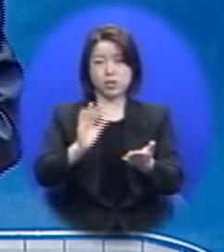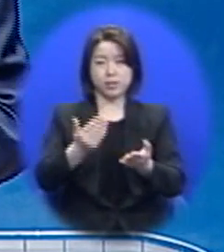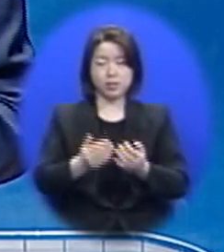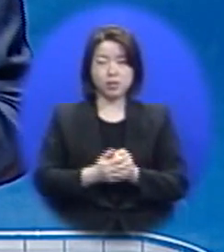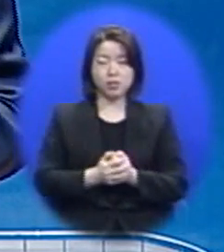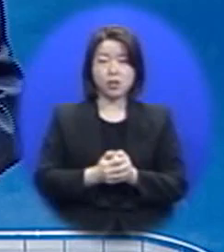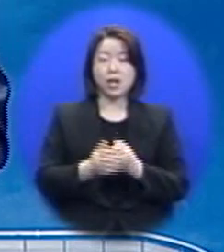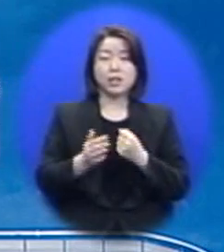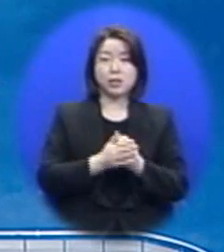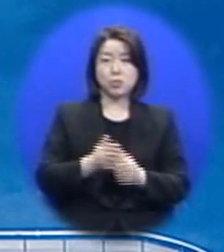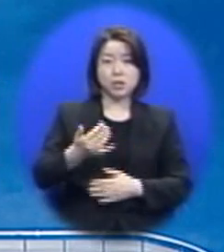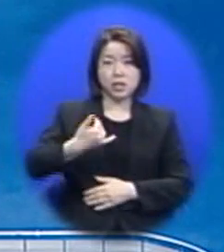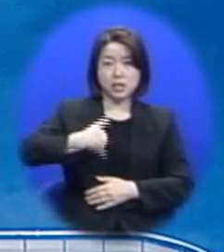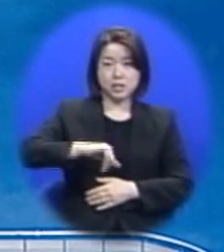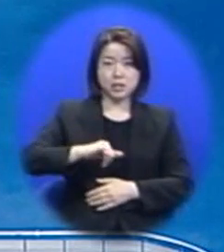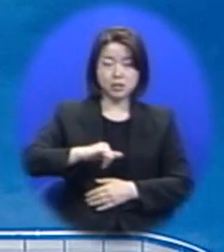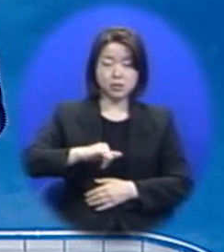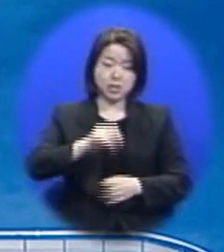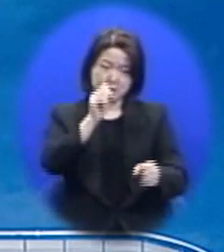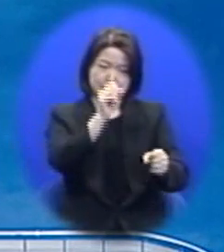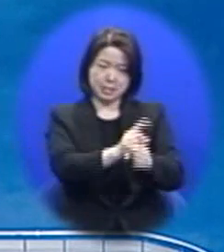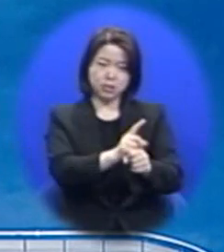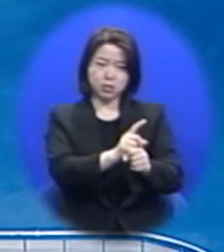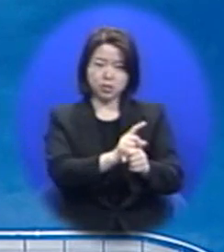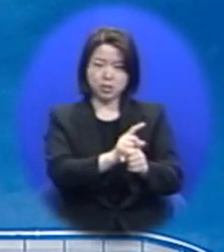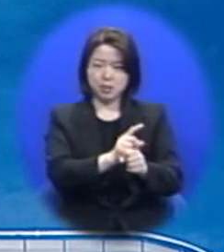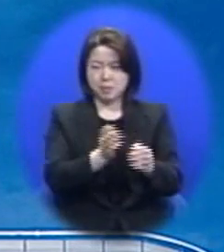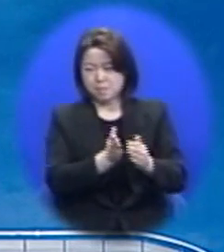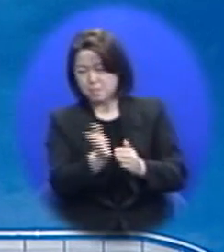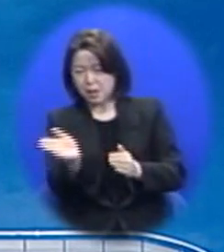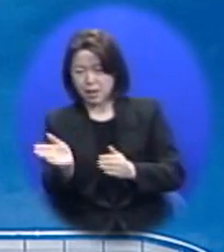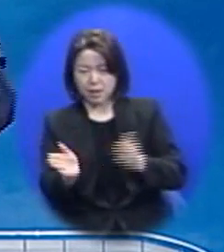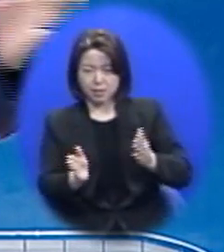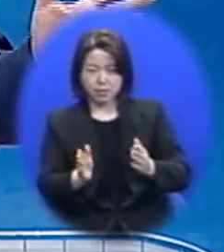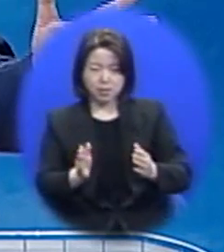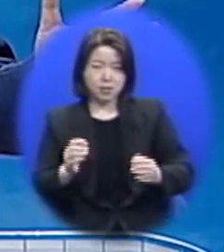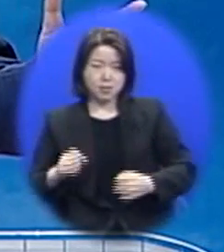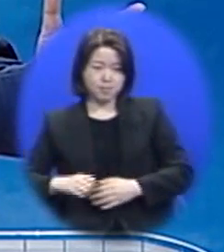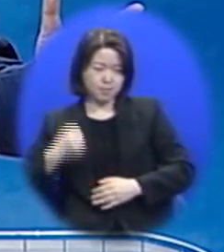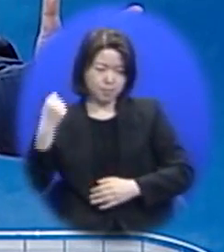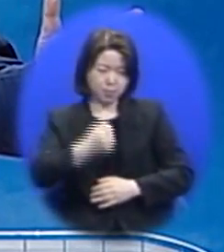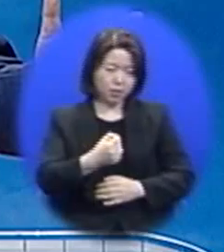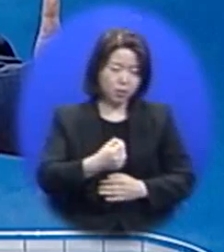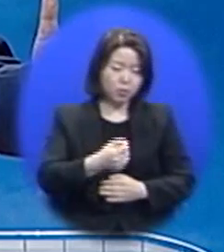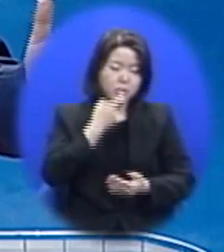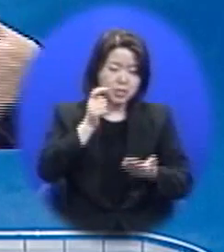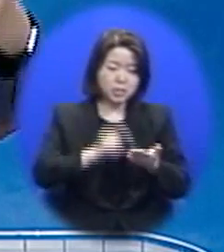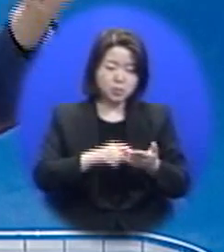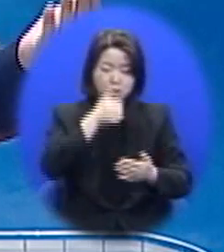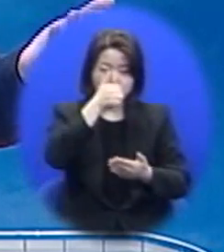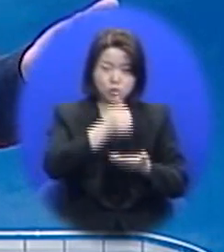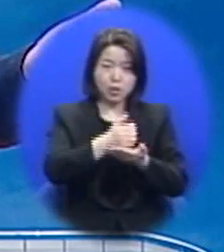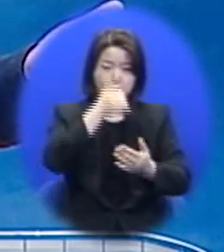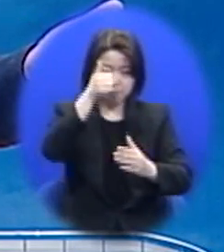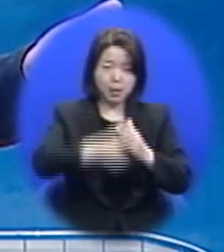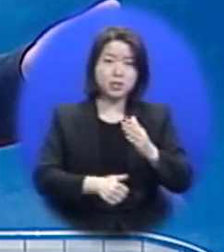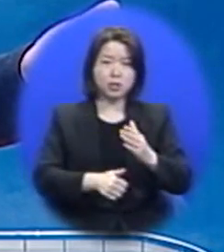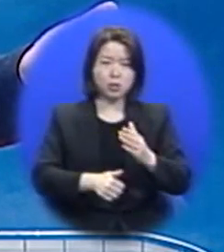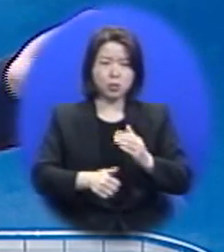그래서 자녀들의 성격이 비뚤어지고 폭력적이게 되고 쉽게 죄에 빠지고